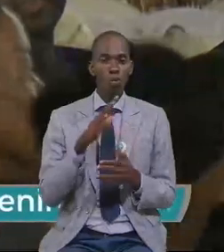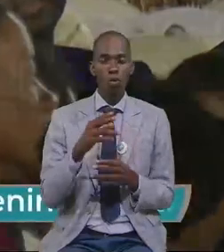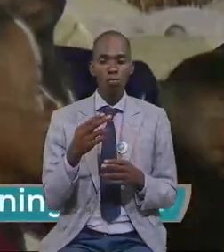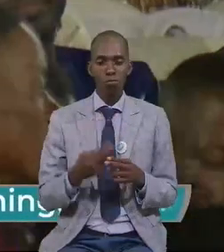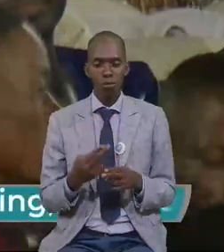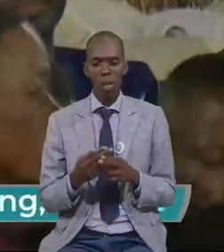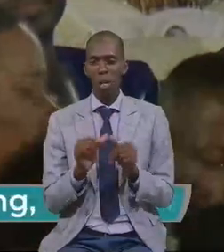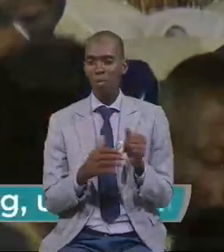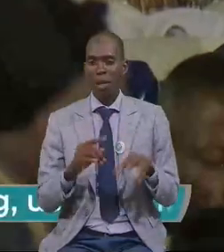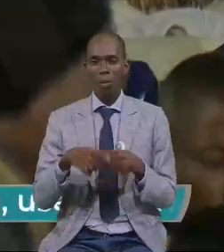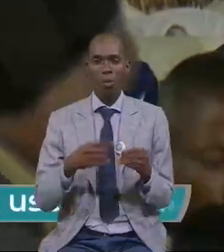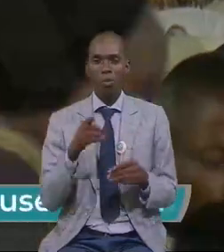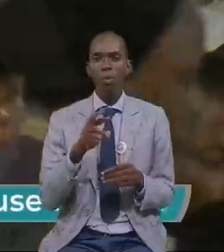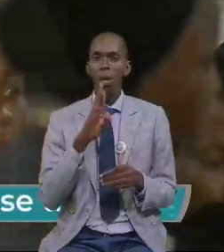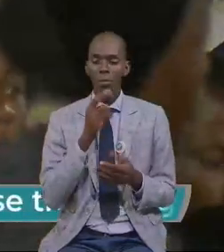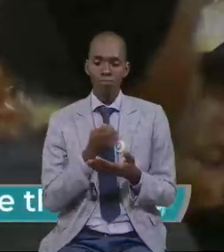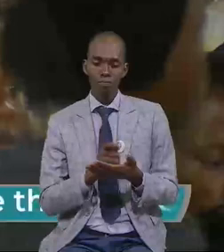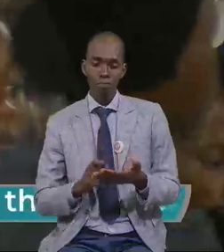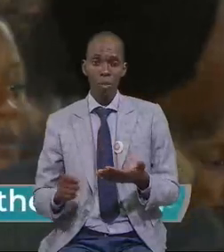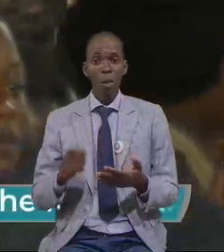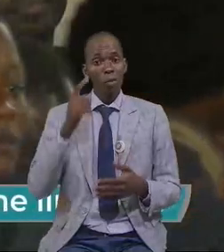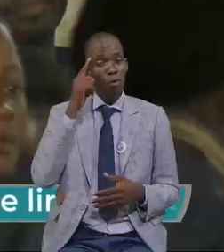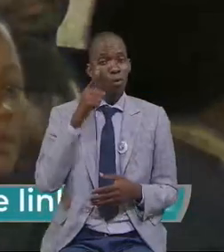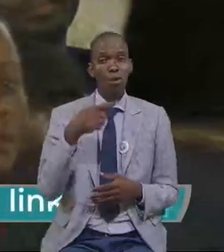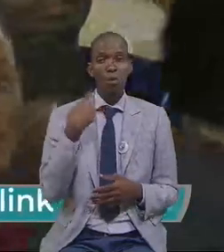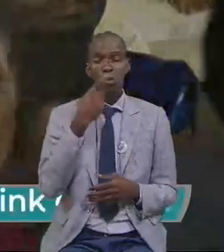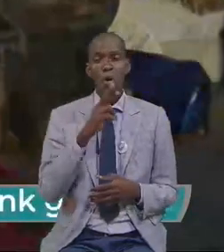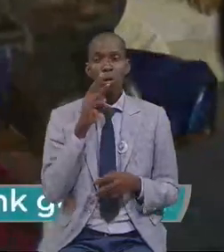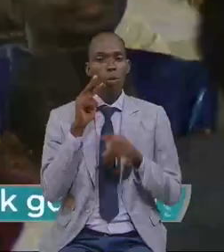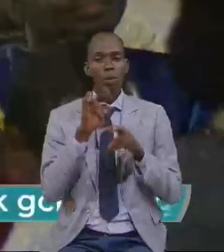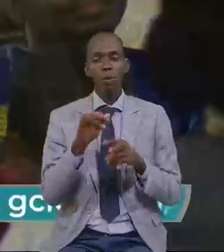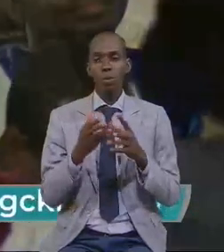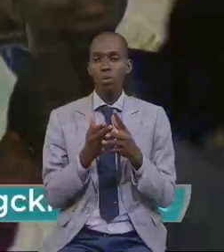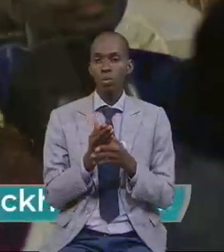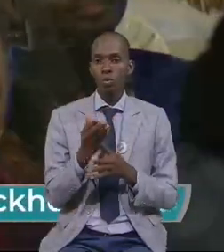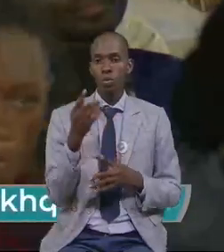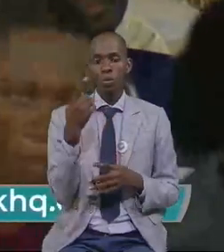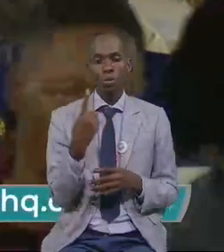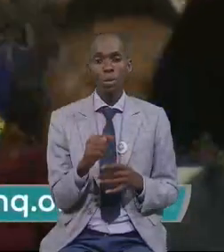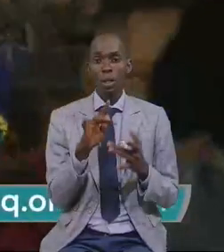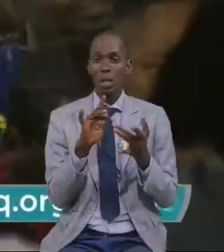Ceux qui sont en ligne, il y a un lien là-bas,